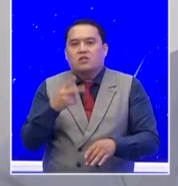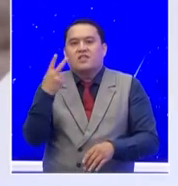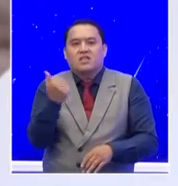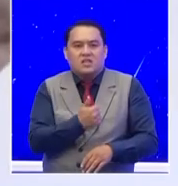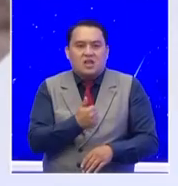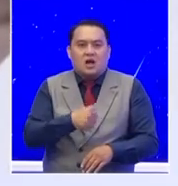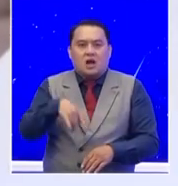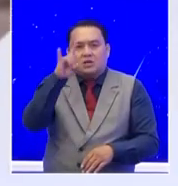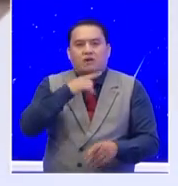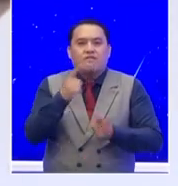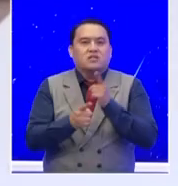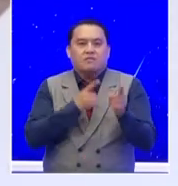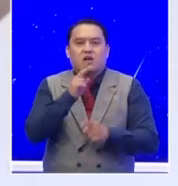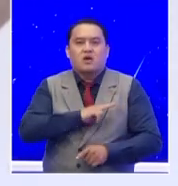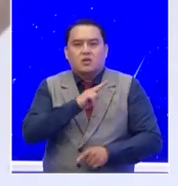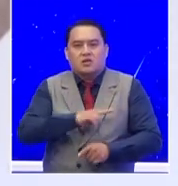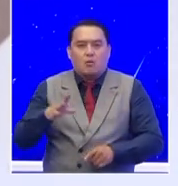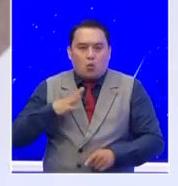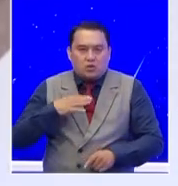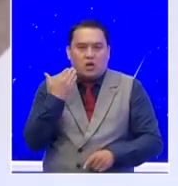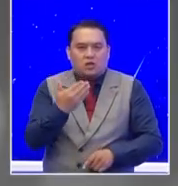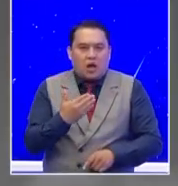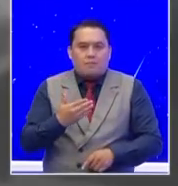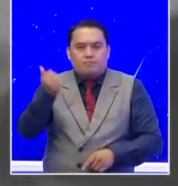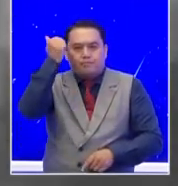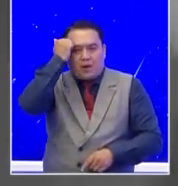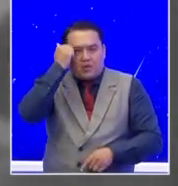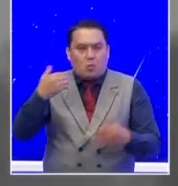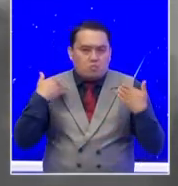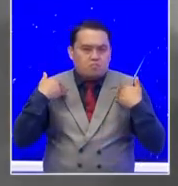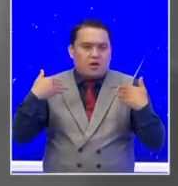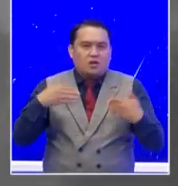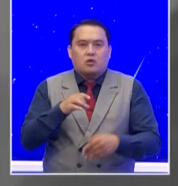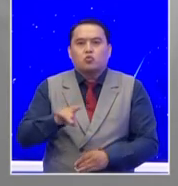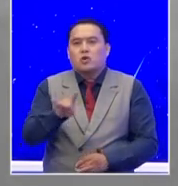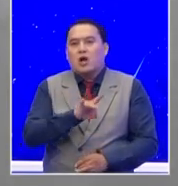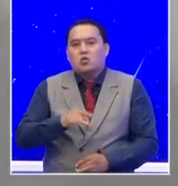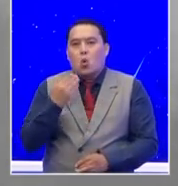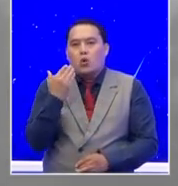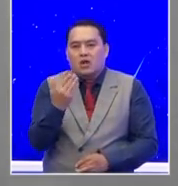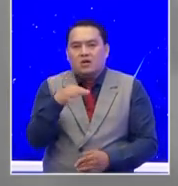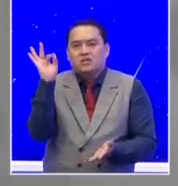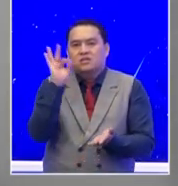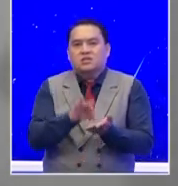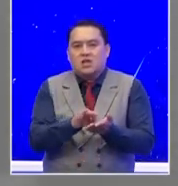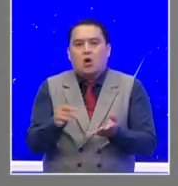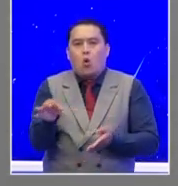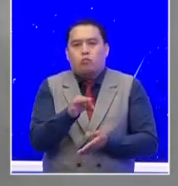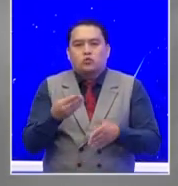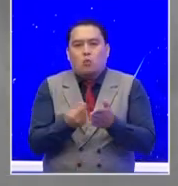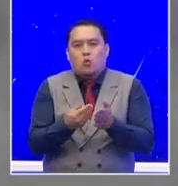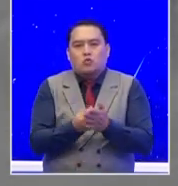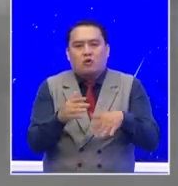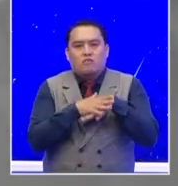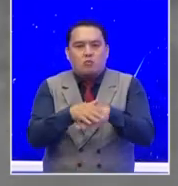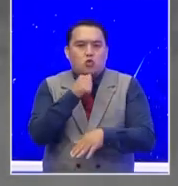недели как возобновилась работа возобновились работы у строительство памятника батыру wax узком районе для этих целей из областного бюджета